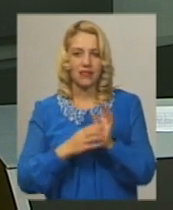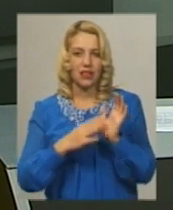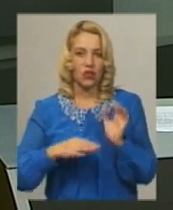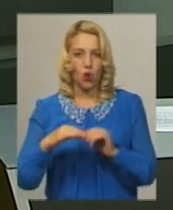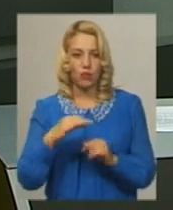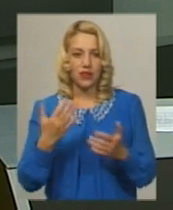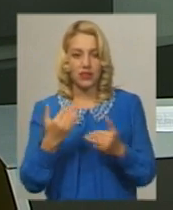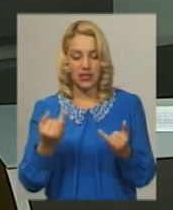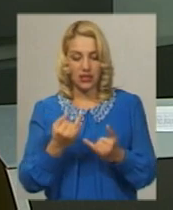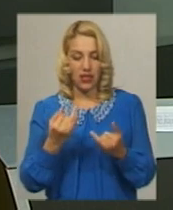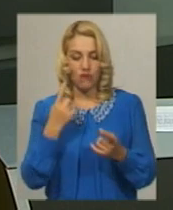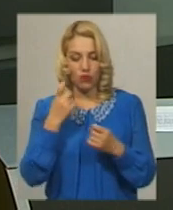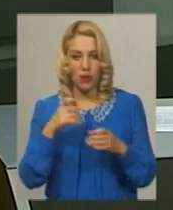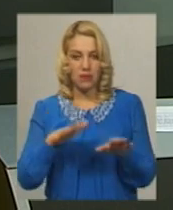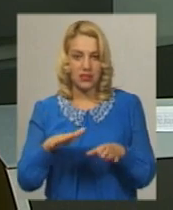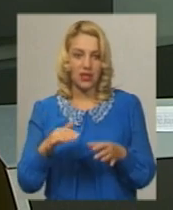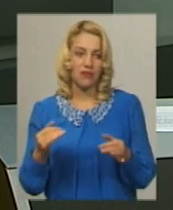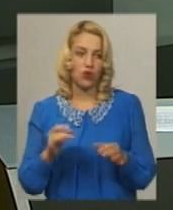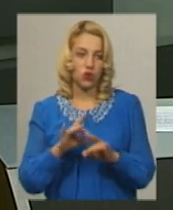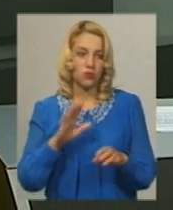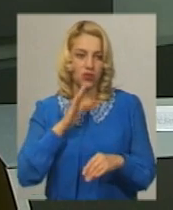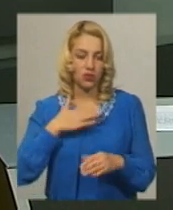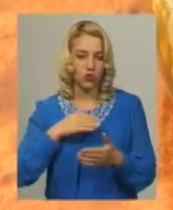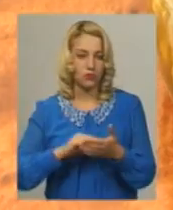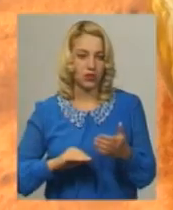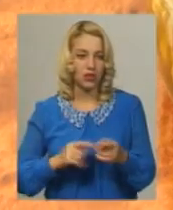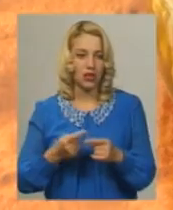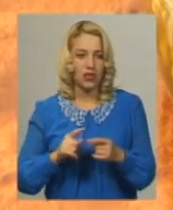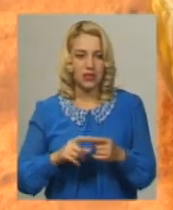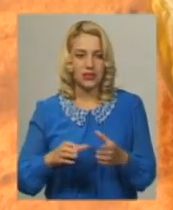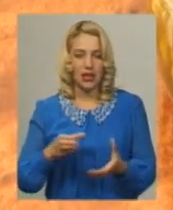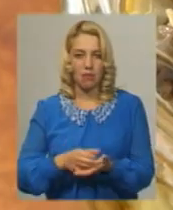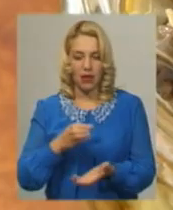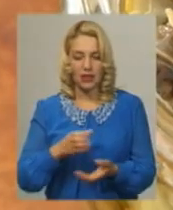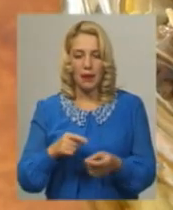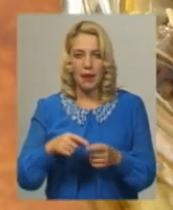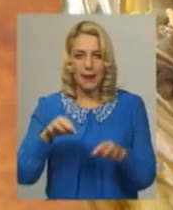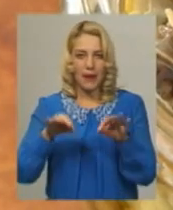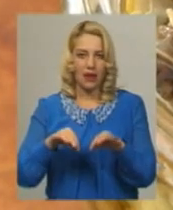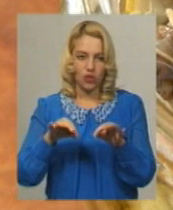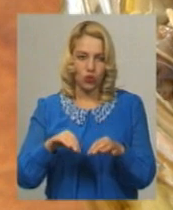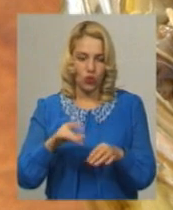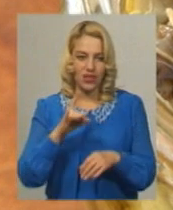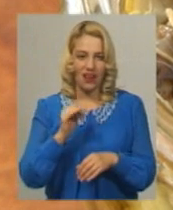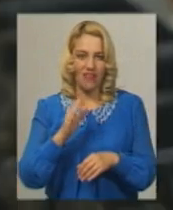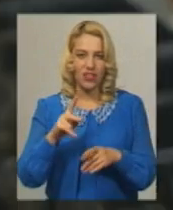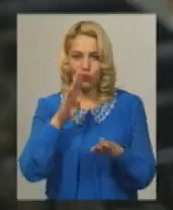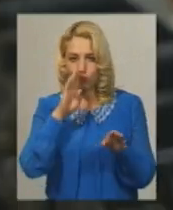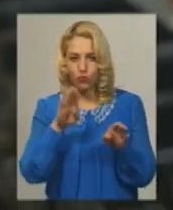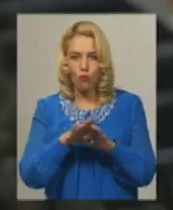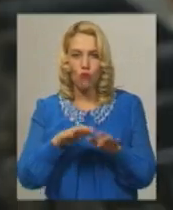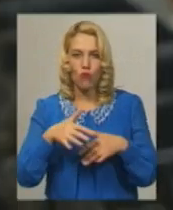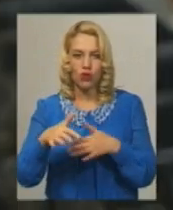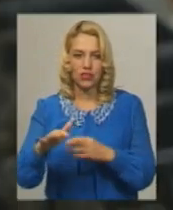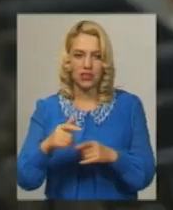ця інформація місцевих, розповість Світлана Парубок. У цій баночці мариновані равлики. На смак нагадують морських молюсків. Їх